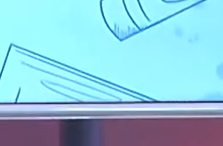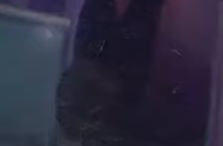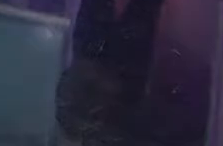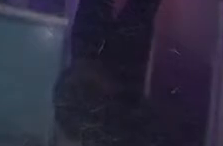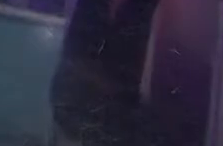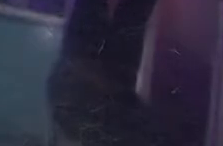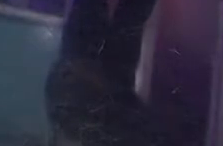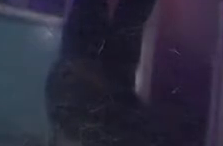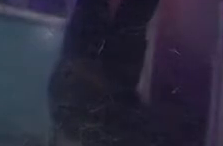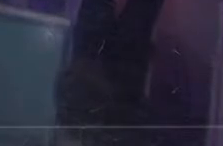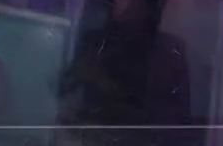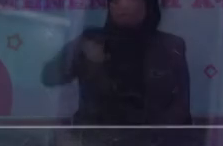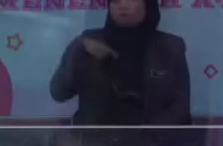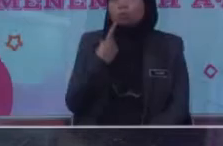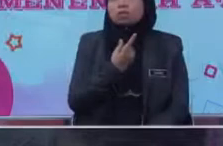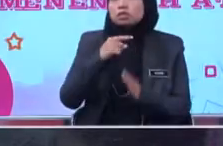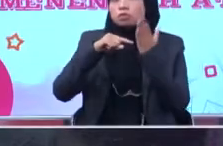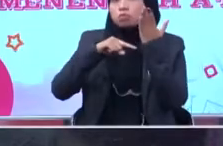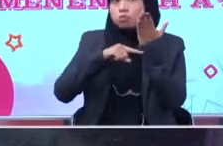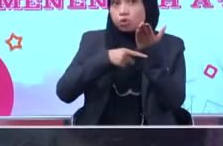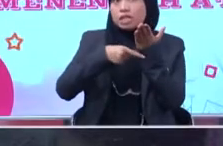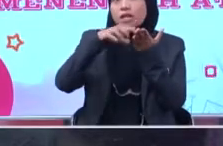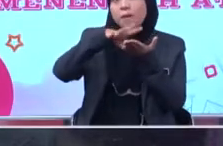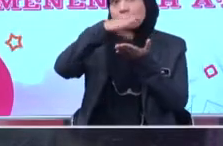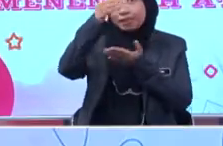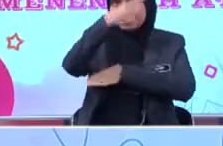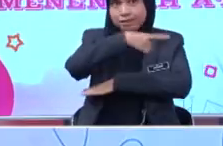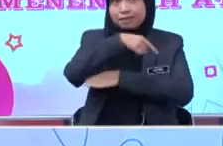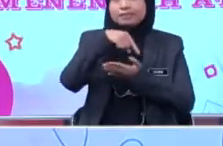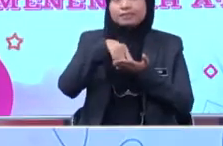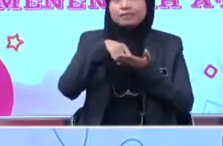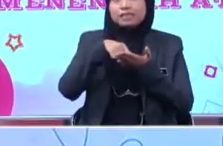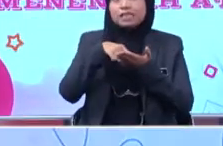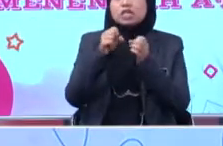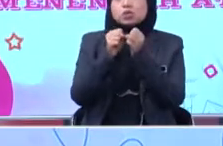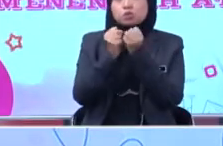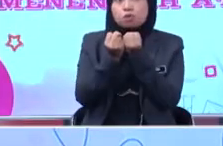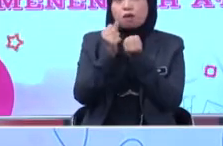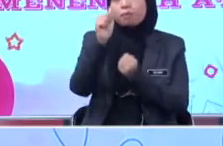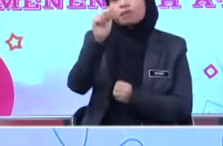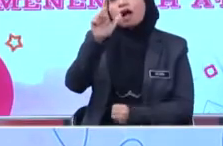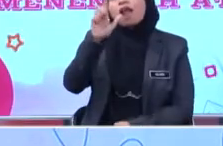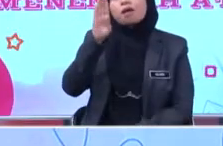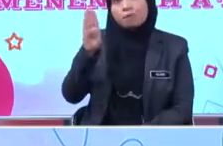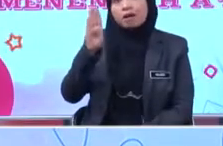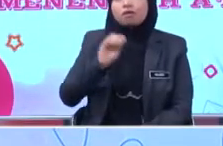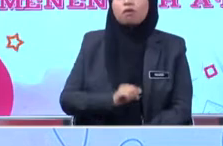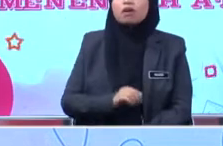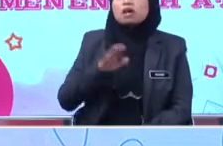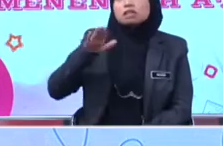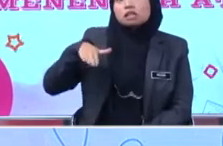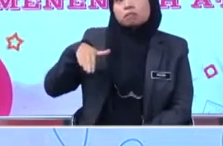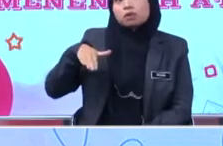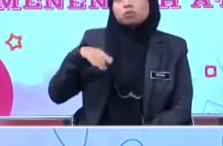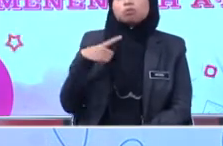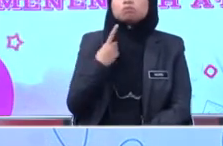Ustaz sebelum kita enak mulkhan pembelajaran kita menyentuh tentang surah al-baqarah ini pastinya terlebih dahulu